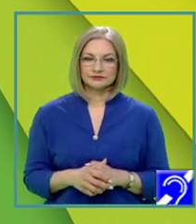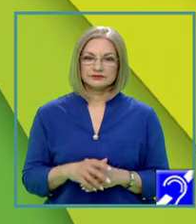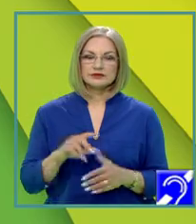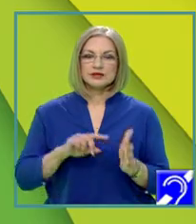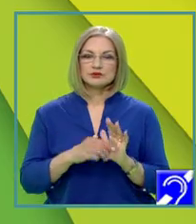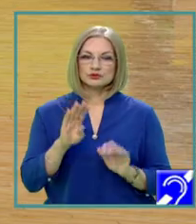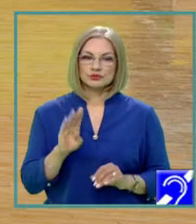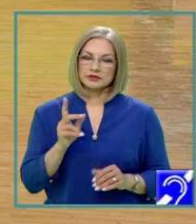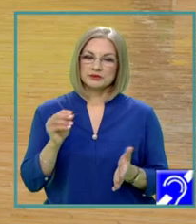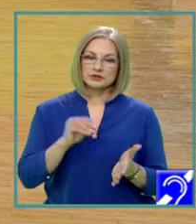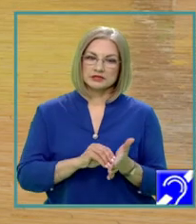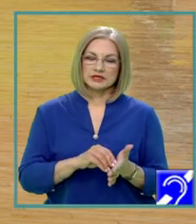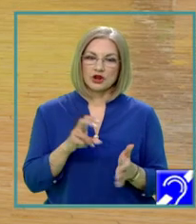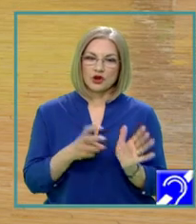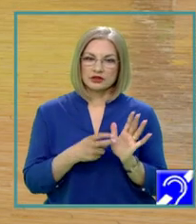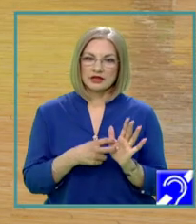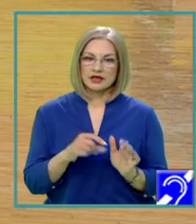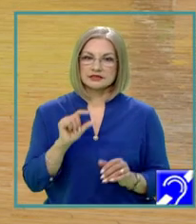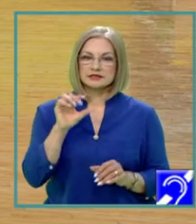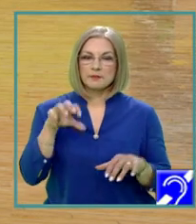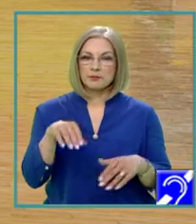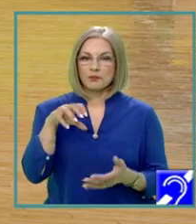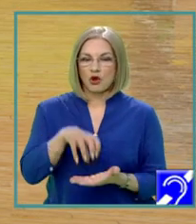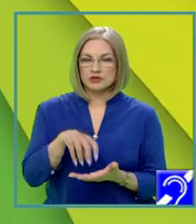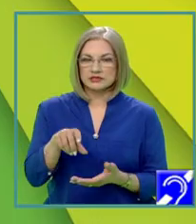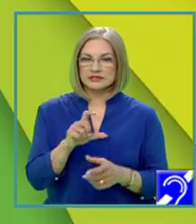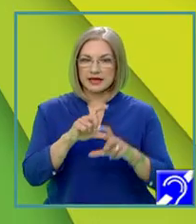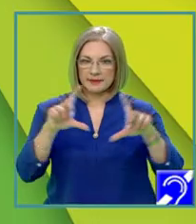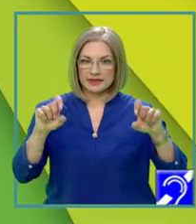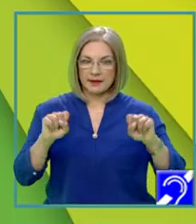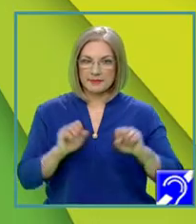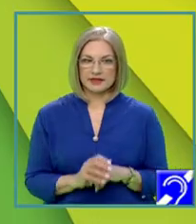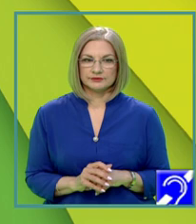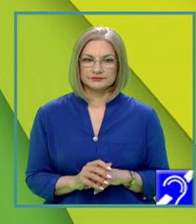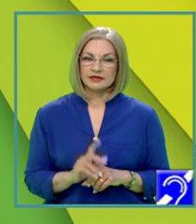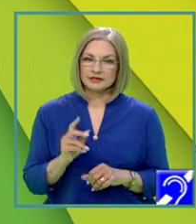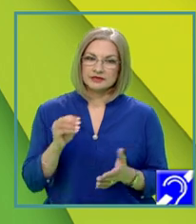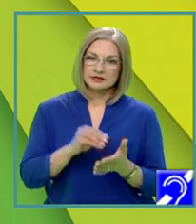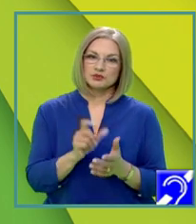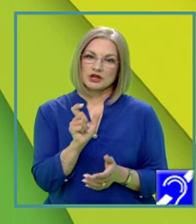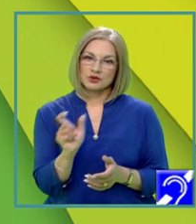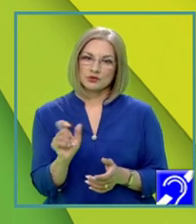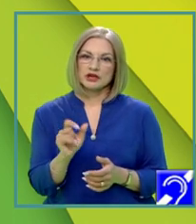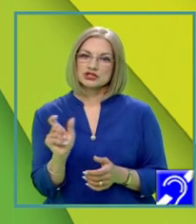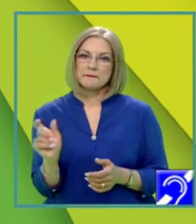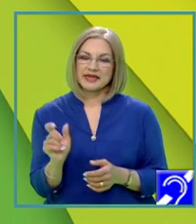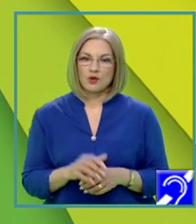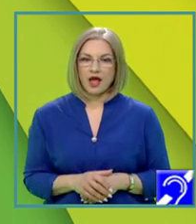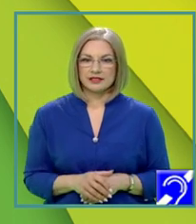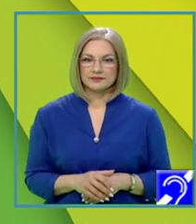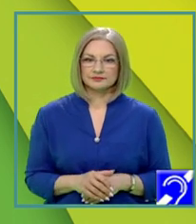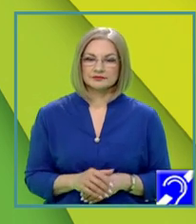punctul B trebuie să înotați poziția în tabelul periodic adică grupa și perioada în care este plasat acest element chimic